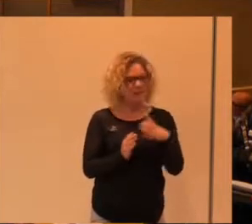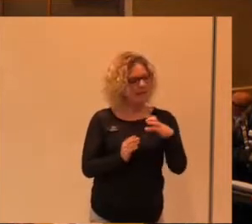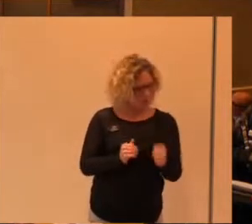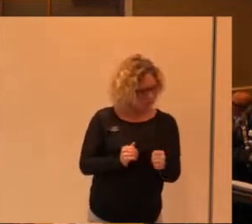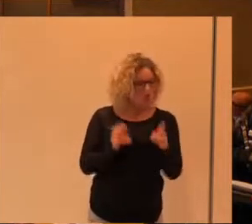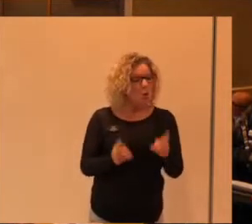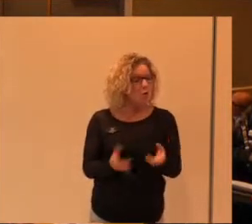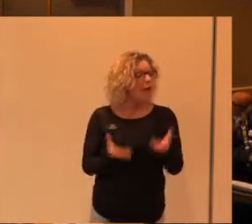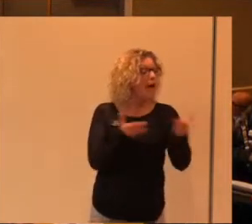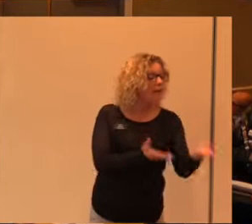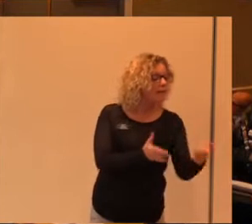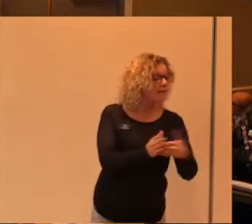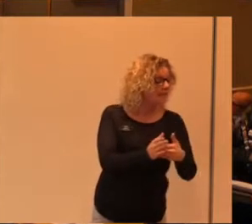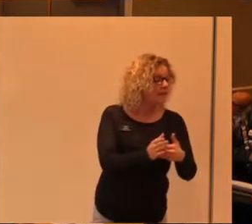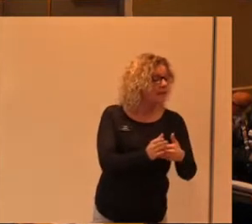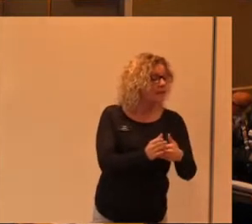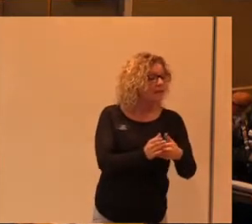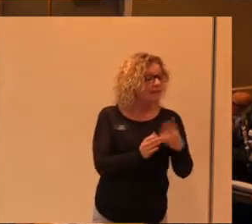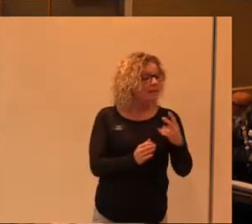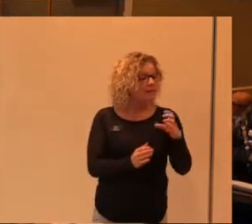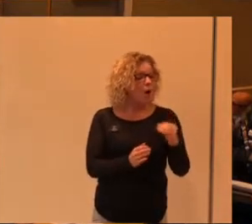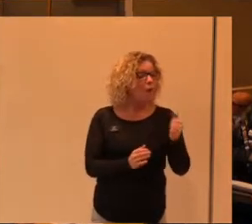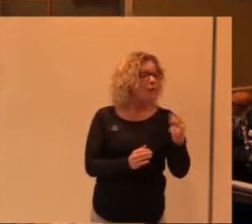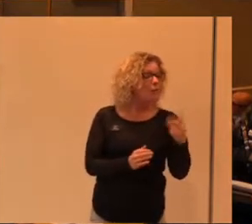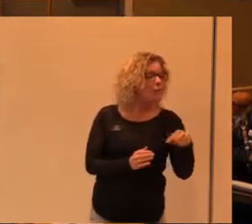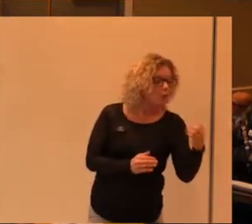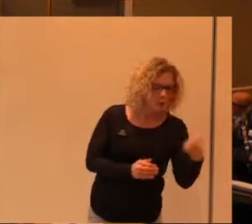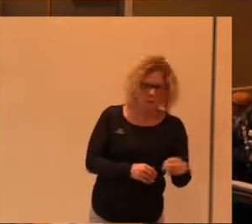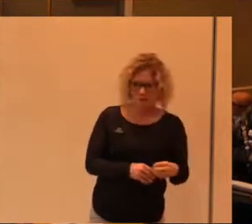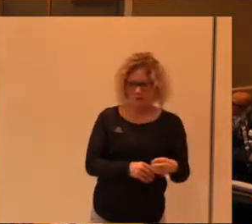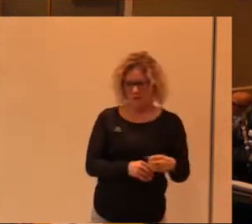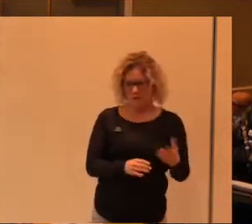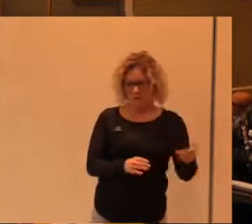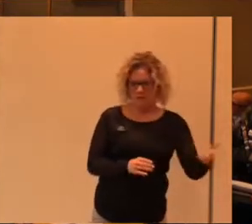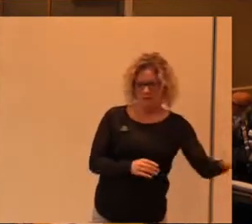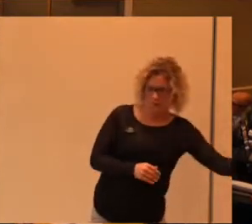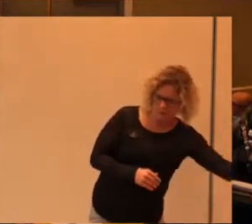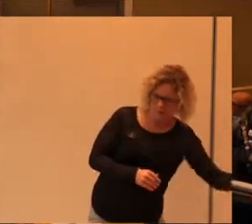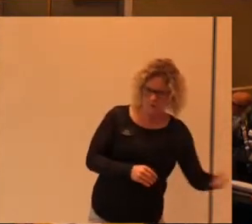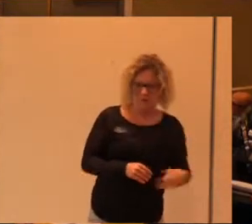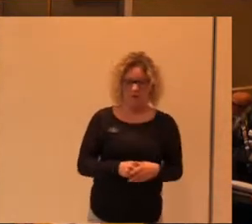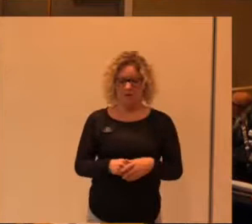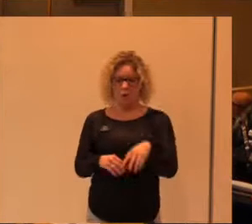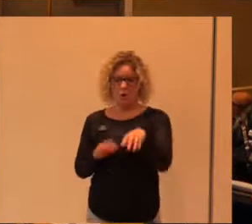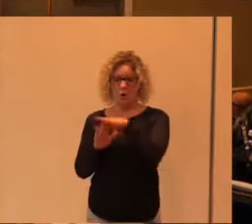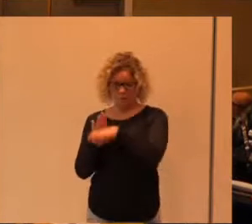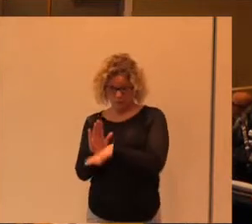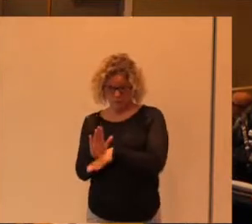också hänvisar till DCAG 2.0. Konventionen, den